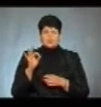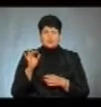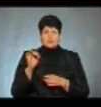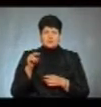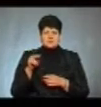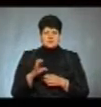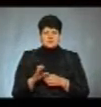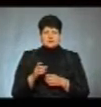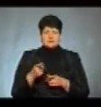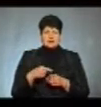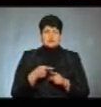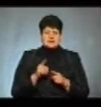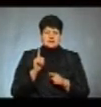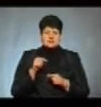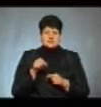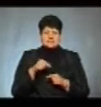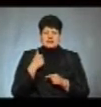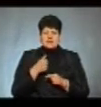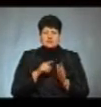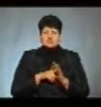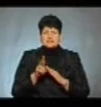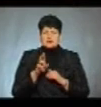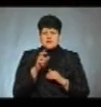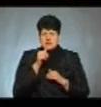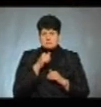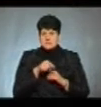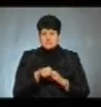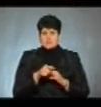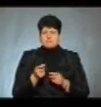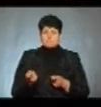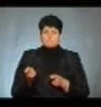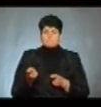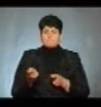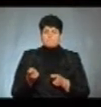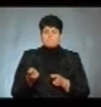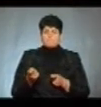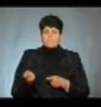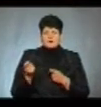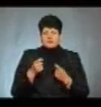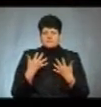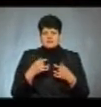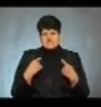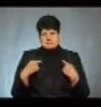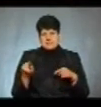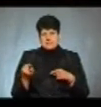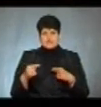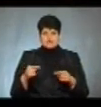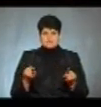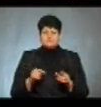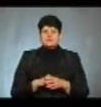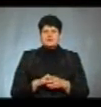реагування. Я знаю, що на цей рік, вже починаючи з березня місяця, постачальник вже змінений ЮНОПСу. А